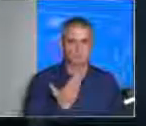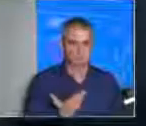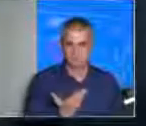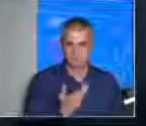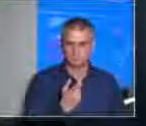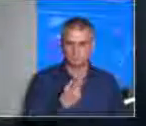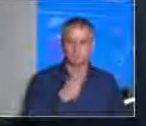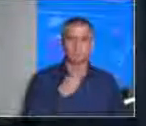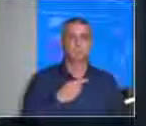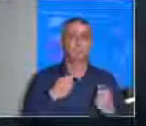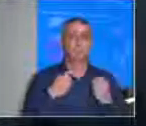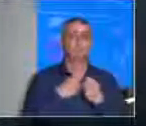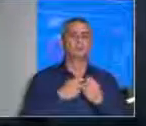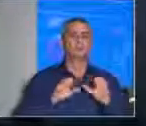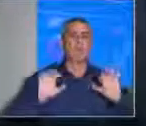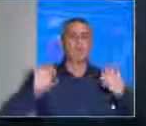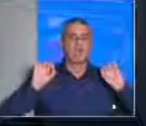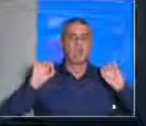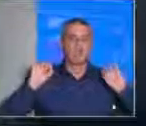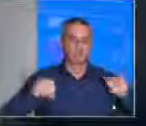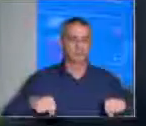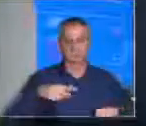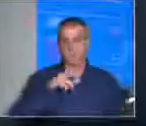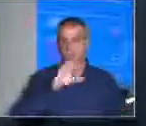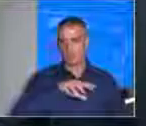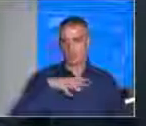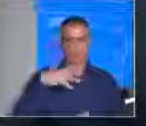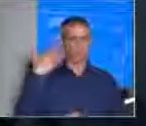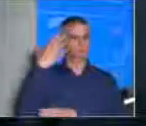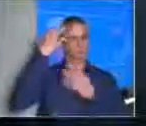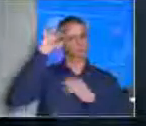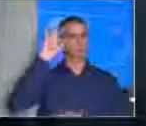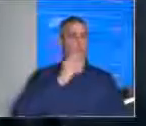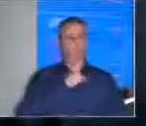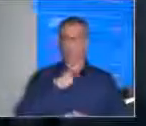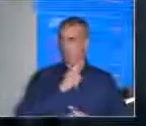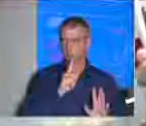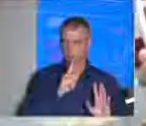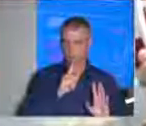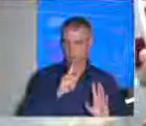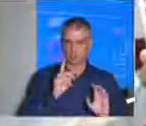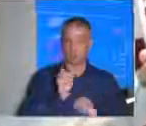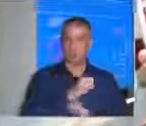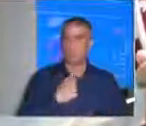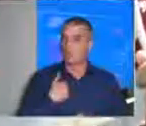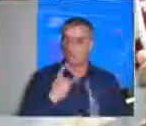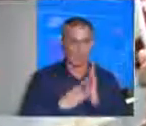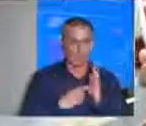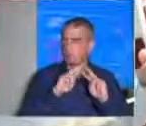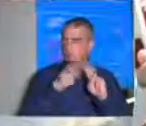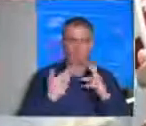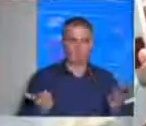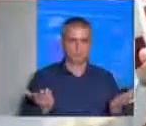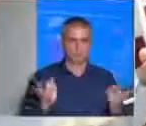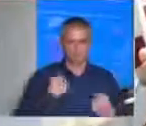חודג'י. Chodzi o wrogie przejęcie państwowości polskiej. Proszę nie mieć co do tego wątpliwości. Nie ma na świecie takiego